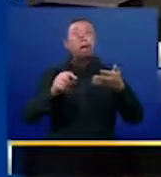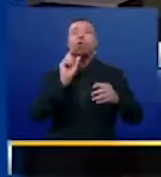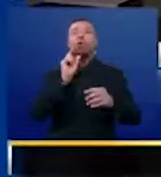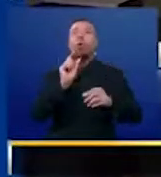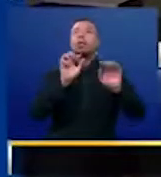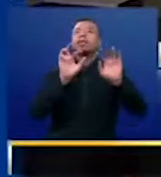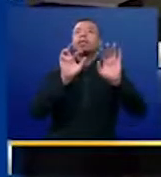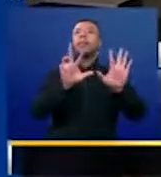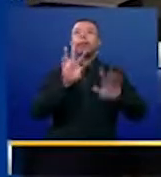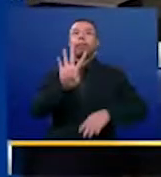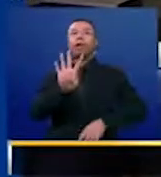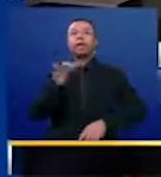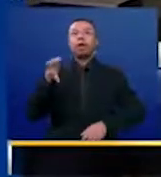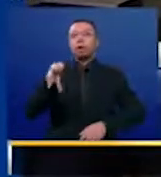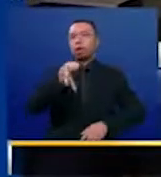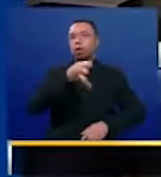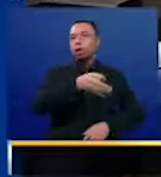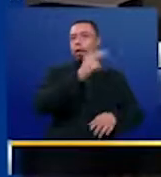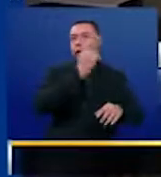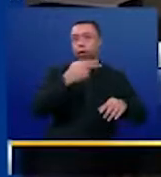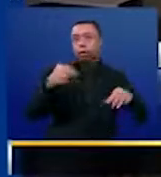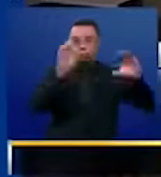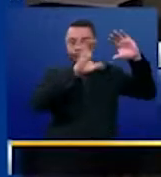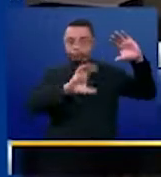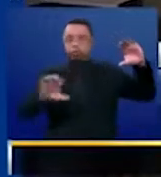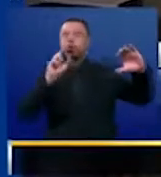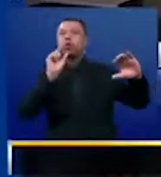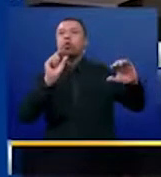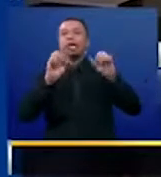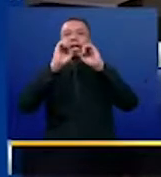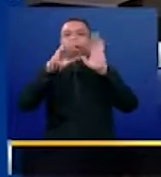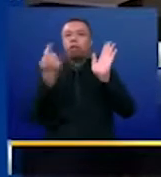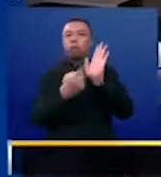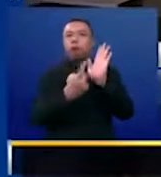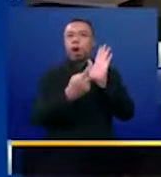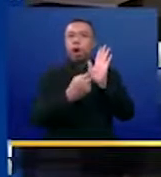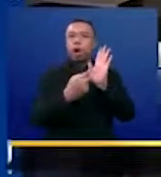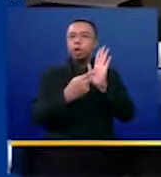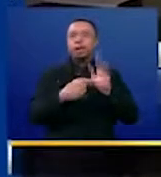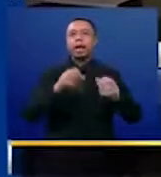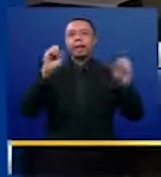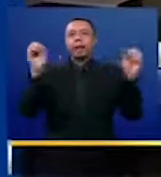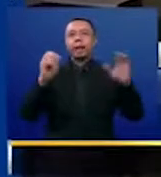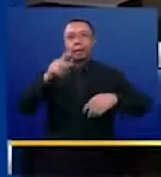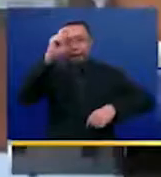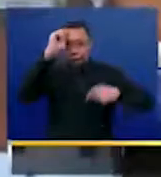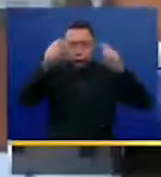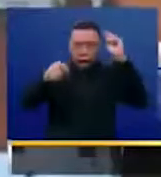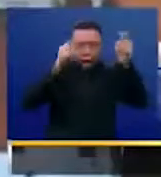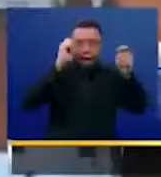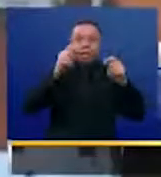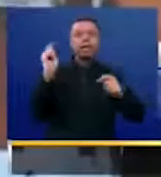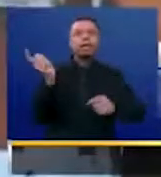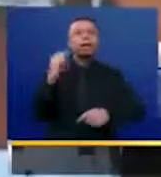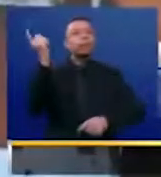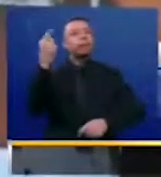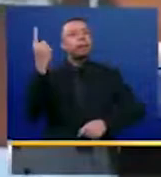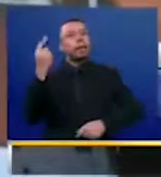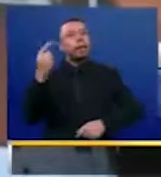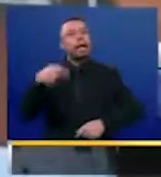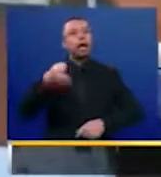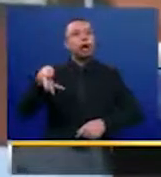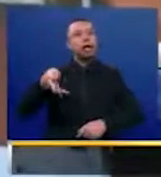94 kota di Indonesia dalam hal isu promosi dan praktik toleransi yang dilakukan oleh pemerintah-pemerintah